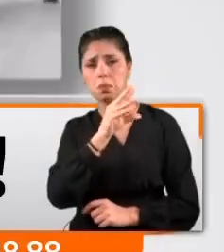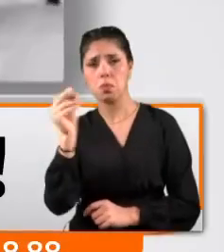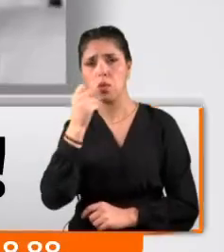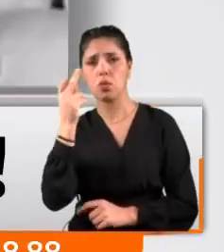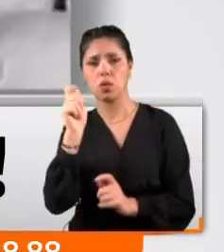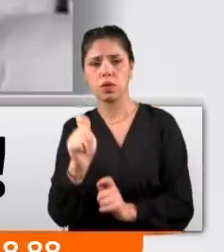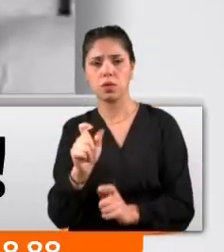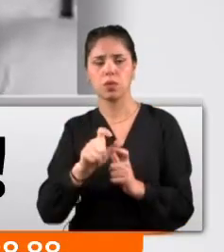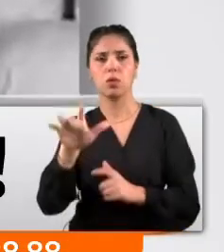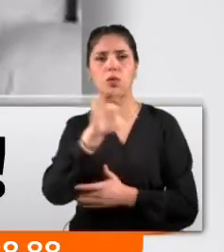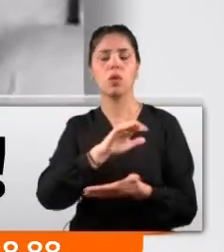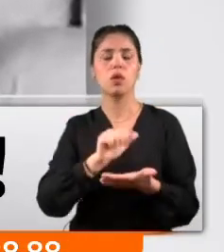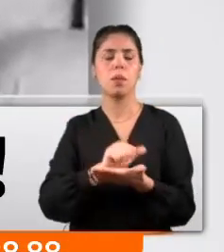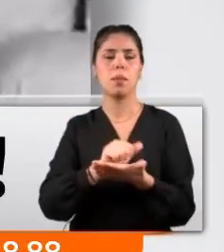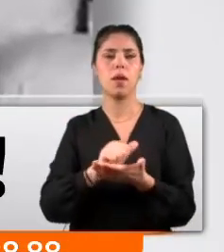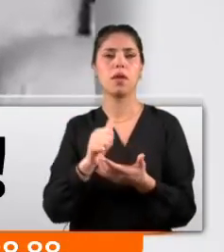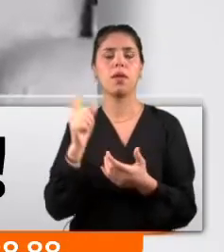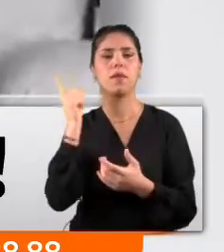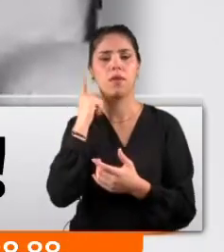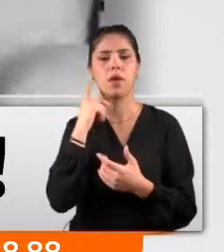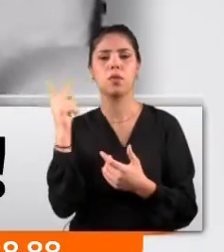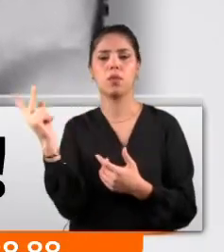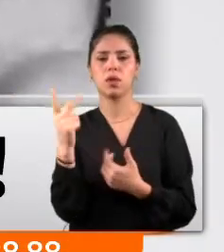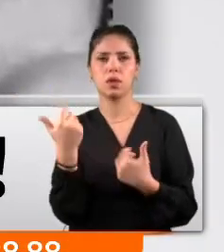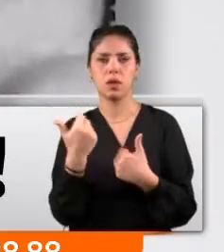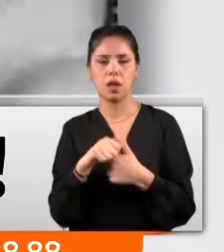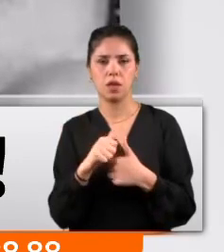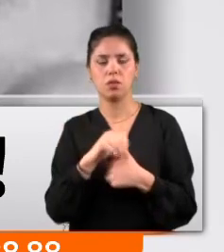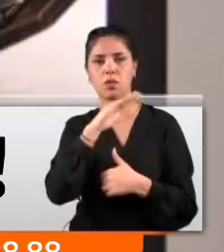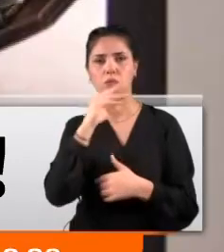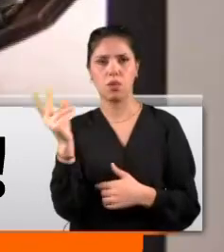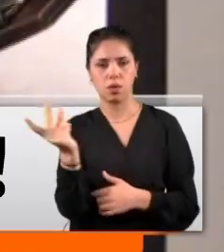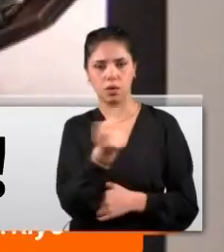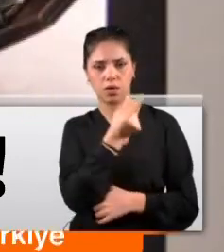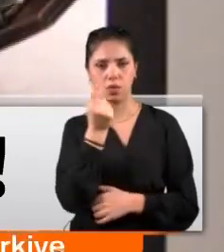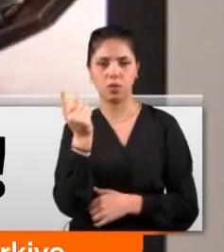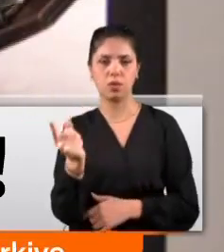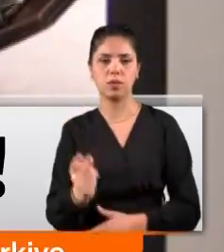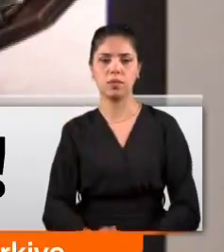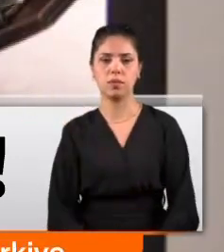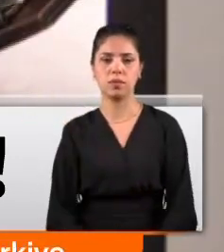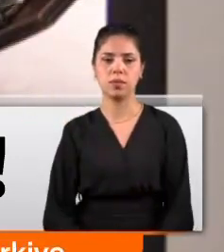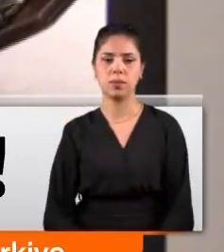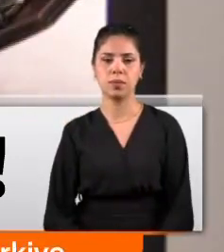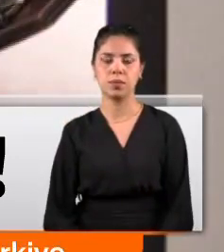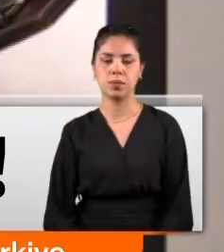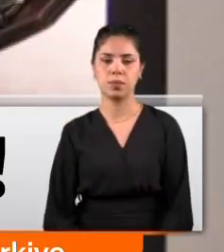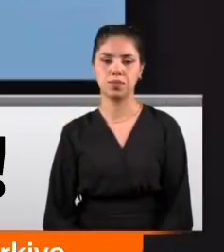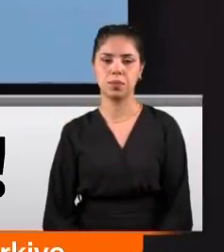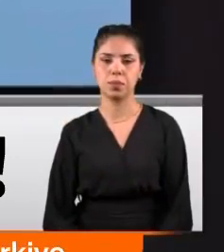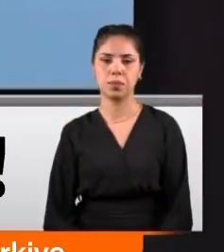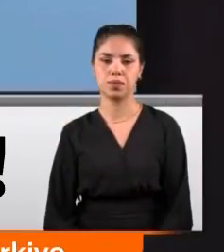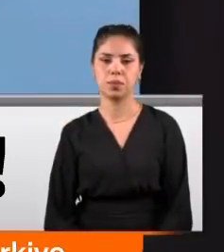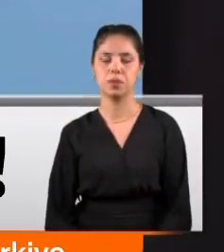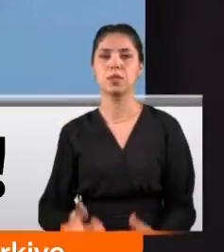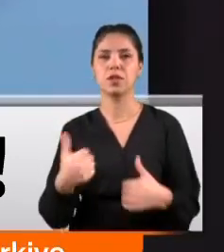edilmişti. Sosyal medya fenomeniyle eşi iplikleri pazara çıkınca yurt dışına kaçtı. Erdek'te vur patlasın, çal oynasın bir hayata başlayacağım.